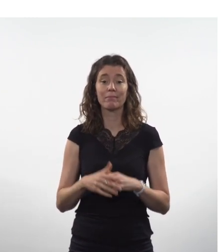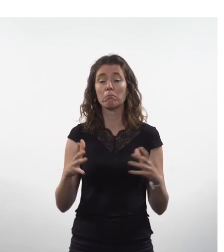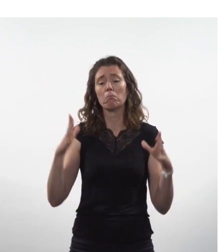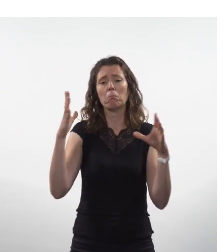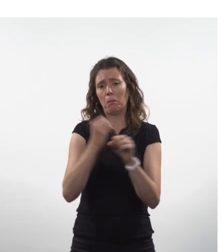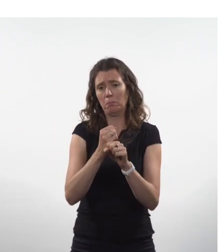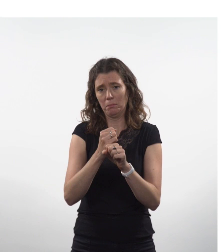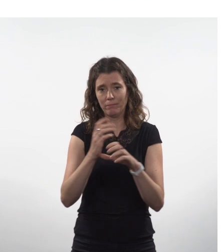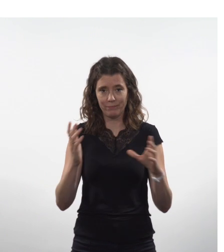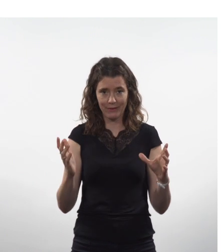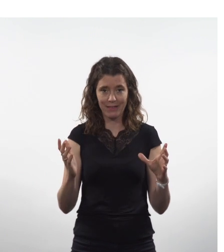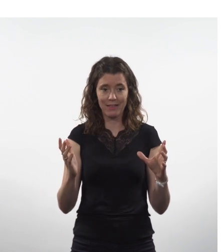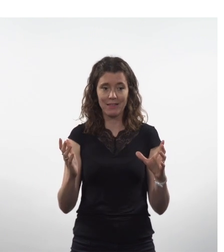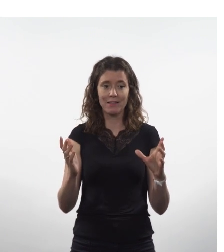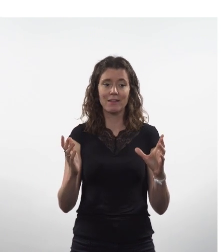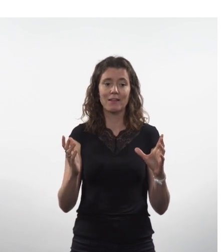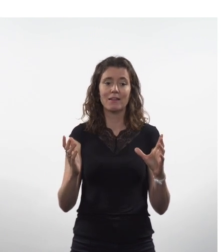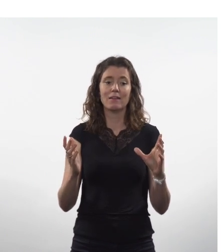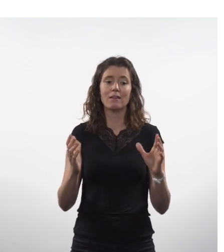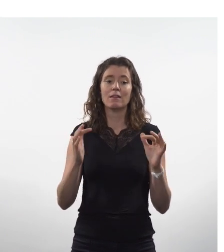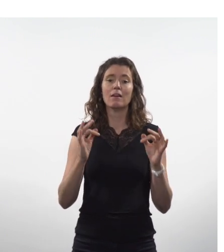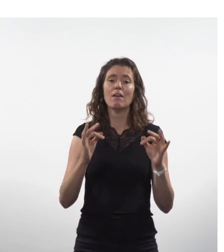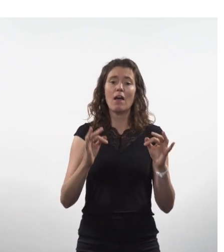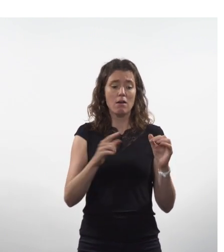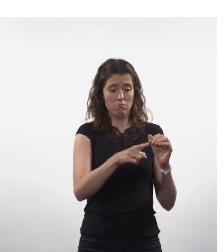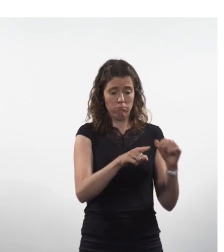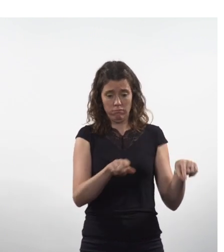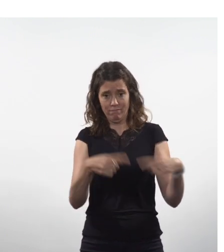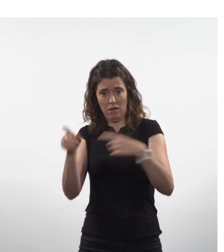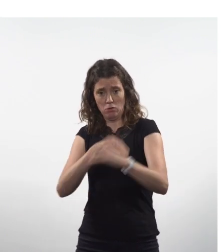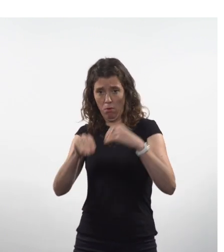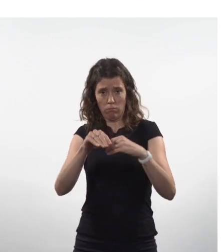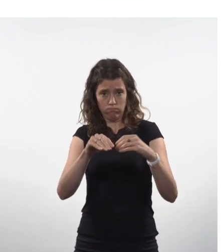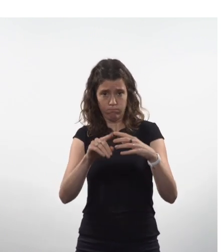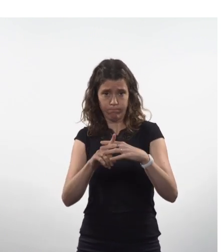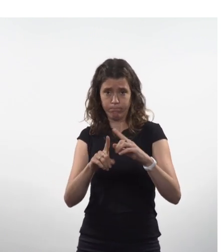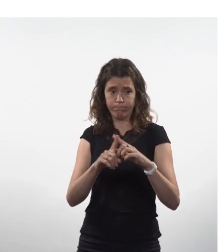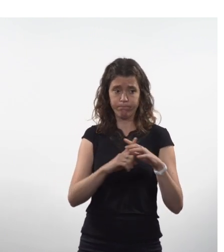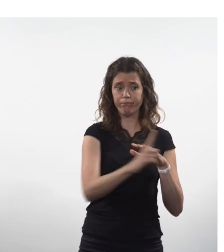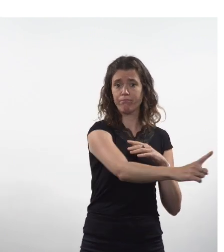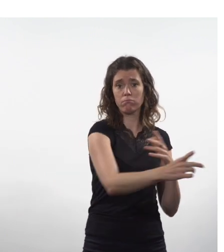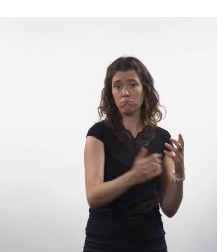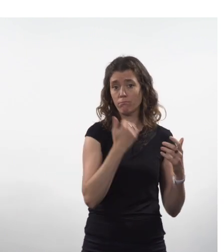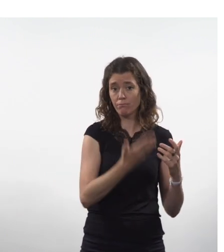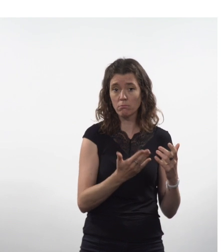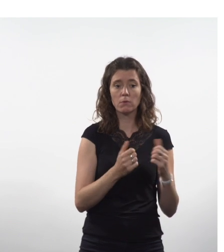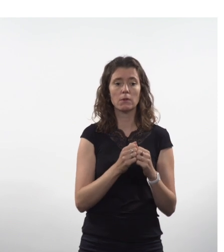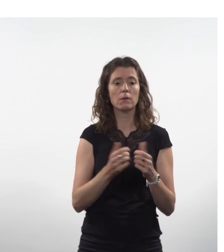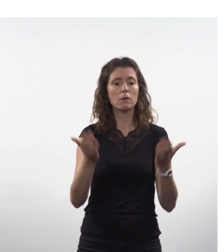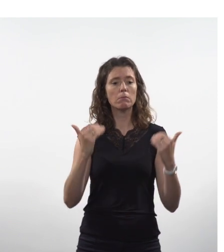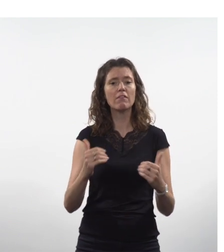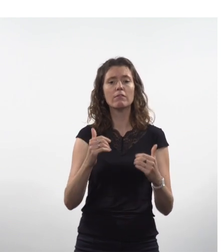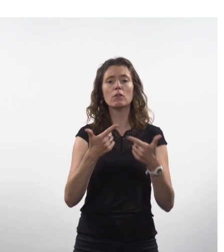Rapidement, donc on va évoquer la question de l'exclusion des soins, une partie de la population française, la langue des signes, ou plutôt les langues